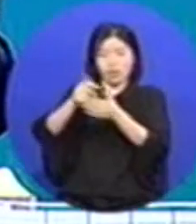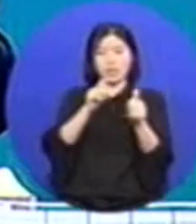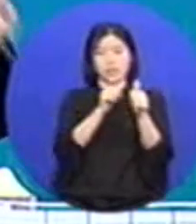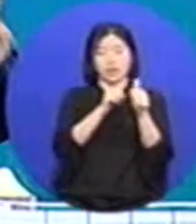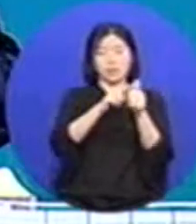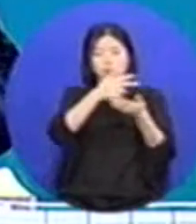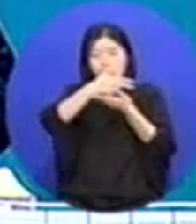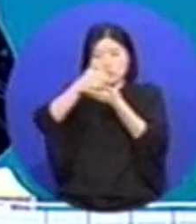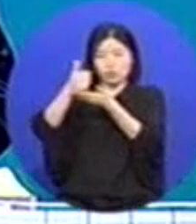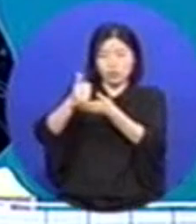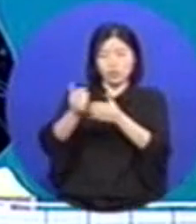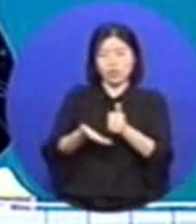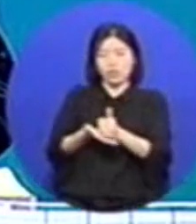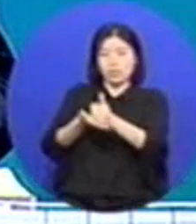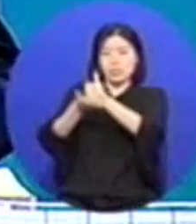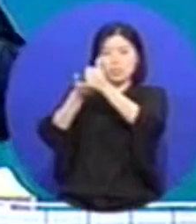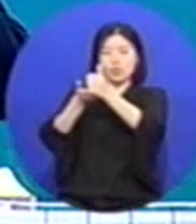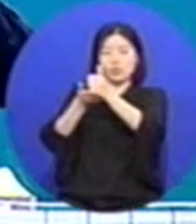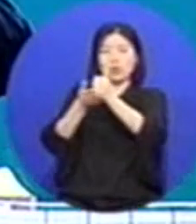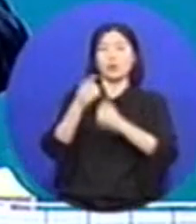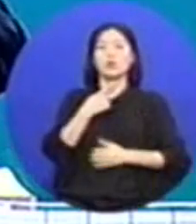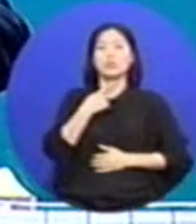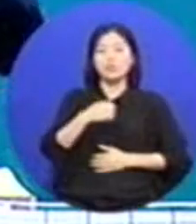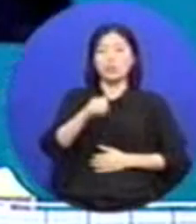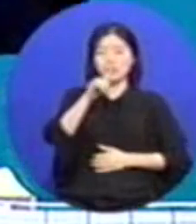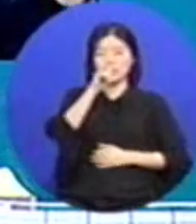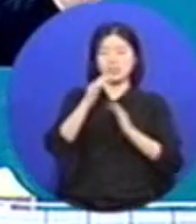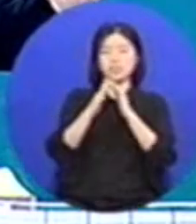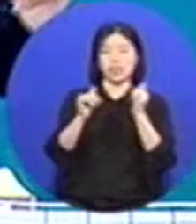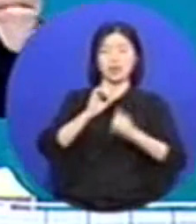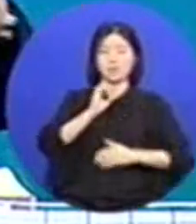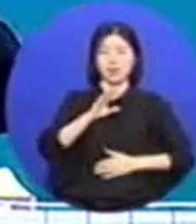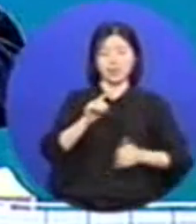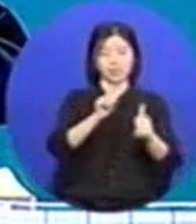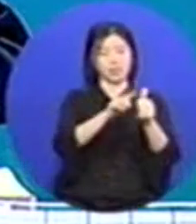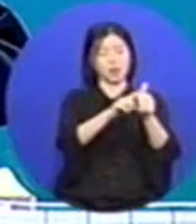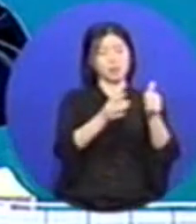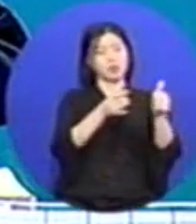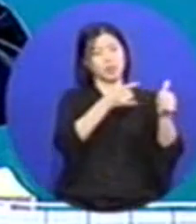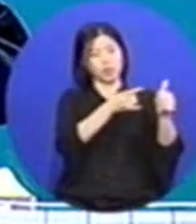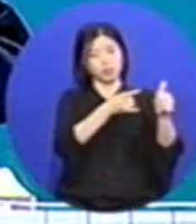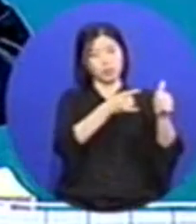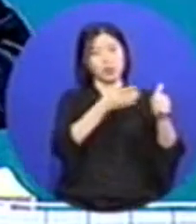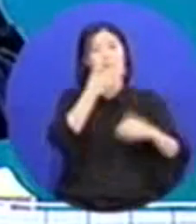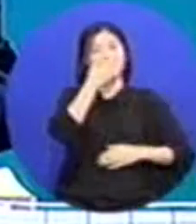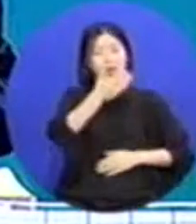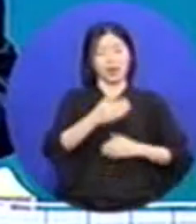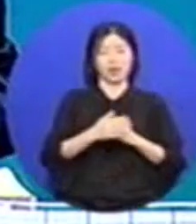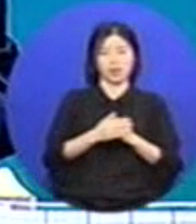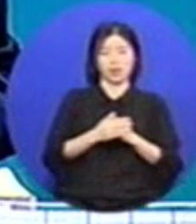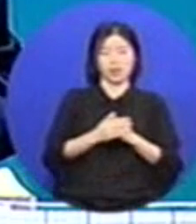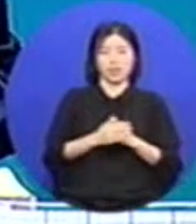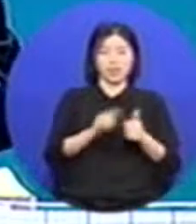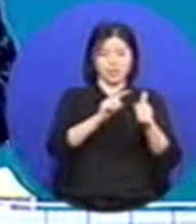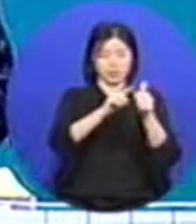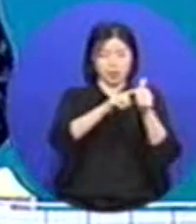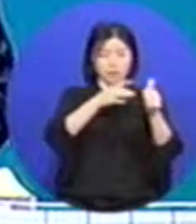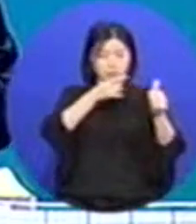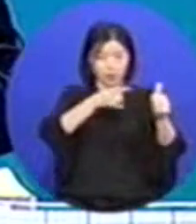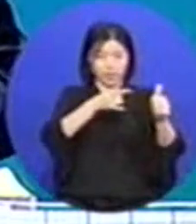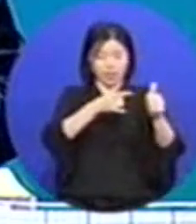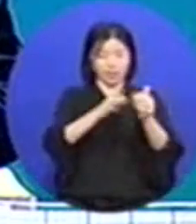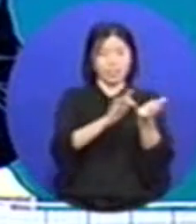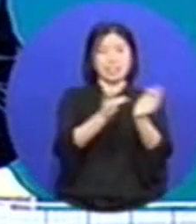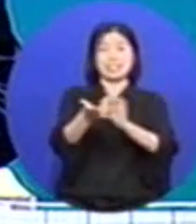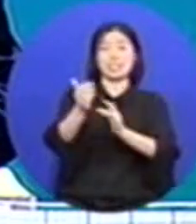섬겨 본 사람이라야 남편에게도 그렇게 그러면 감이 오잖아요 아 남편에게 예수님께